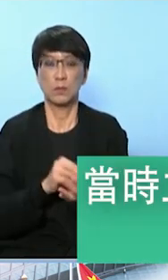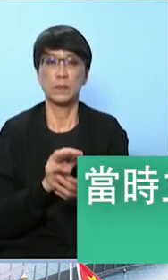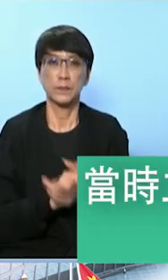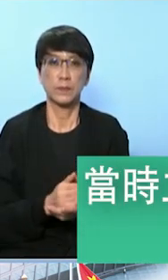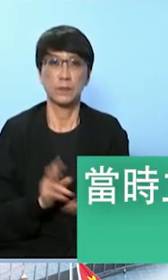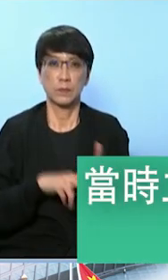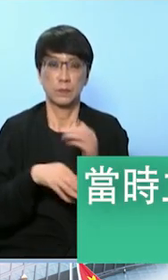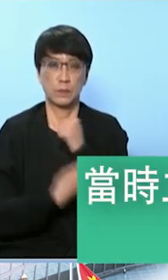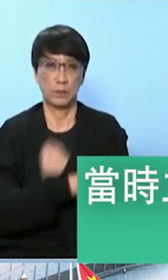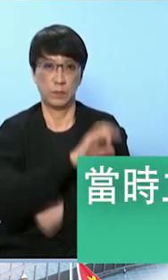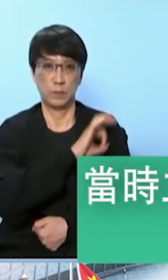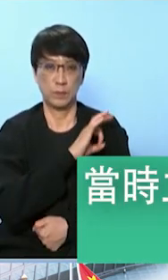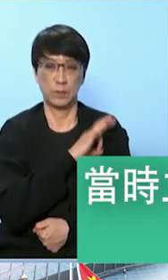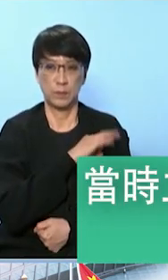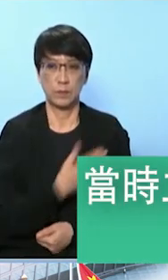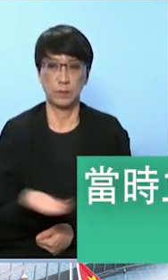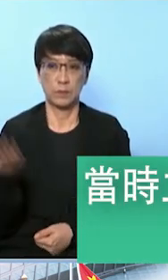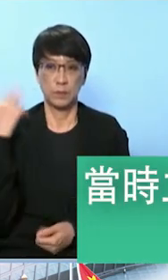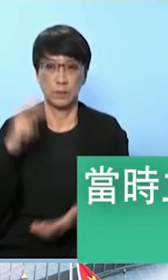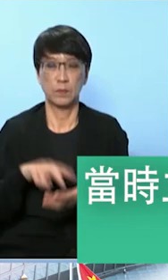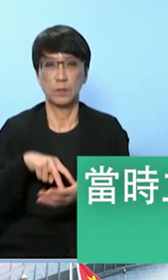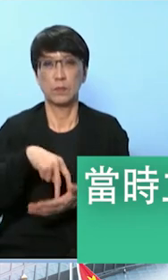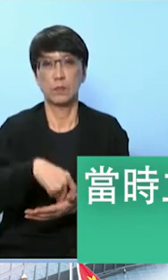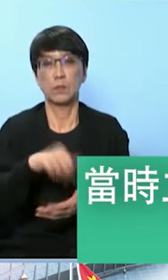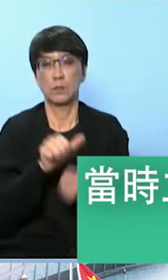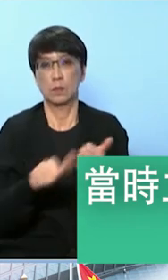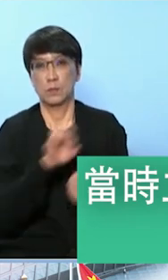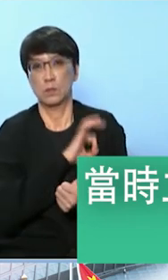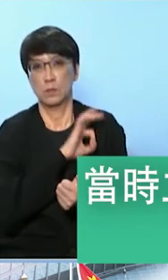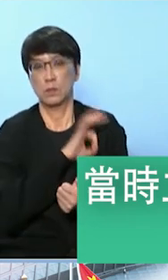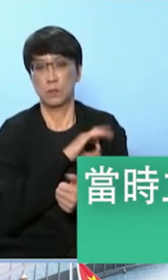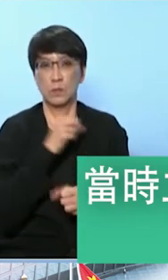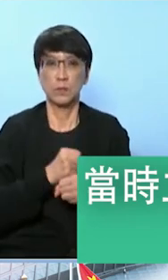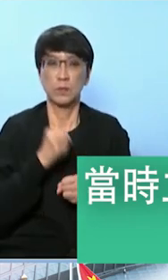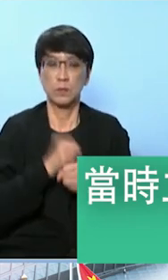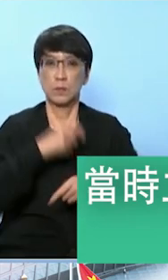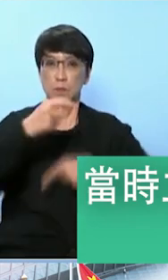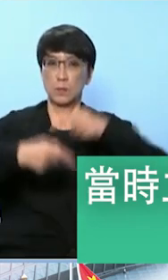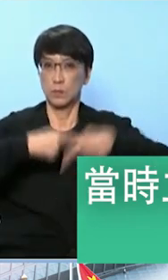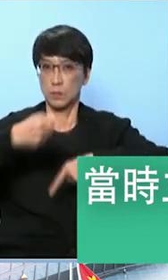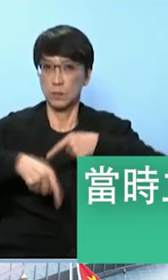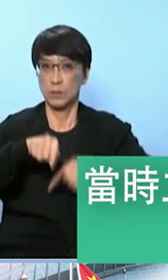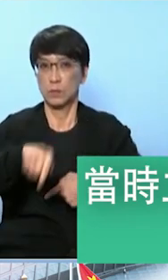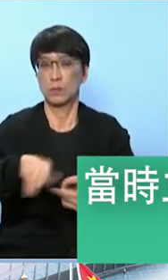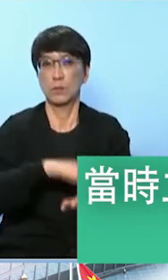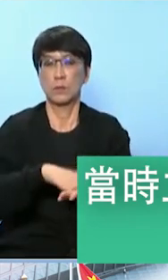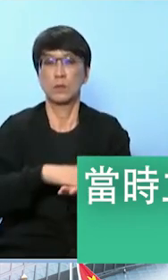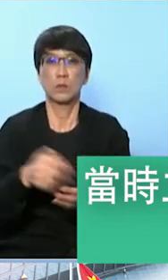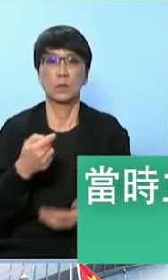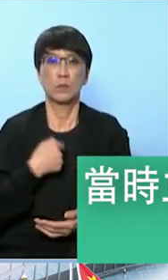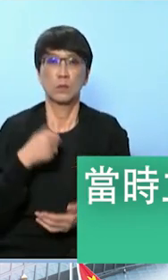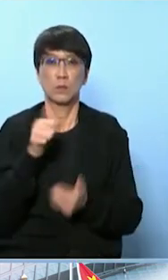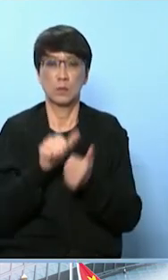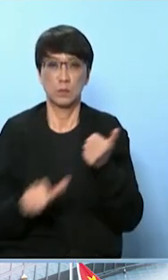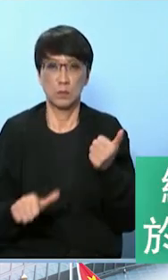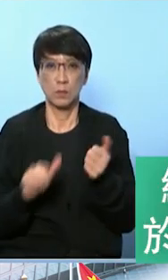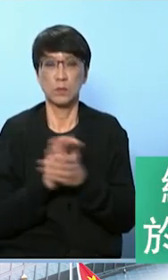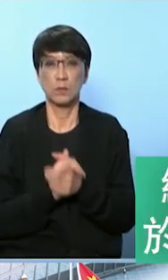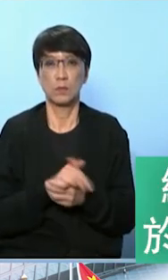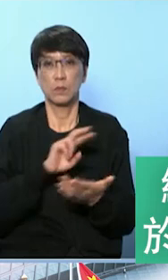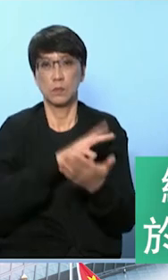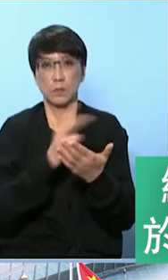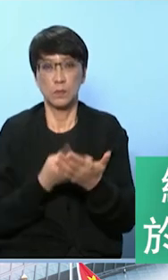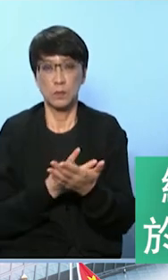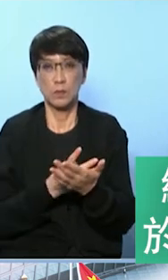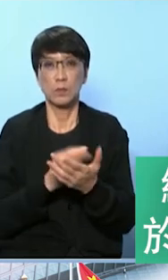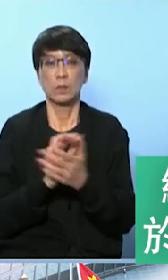當時立法會是成立了法案委員會是進行審議，本人都是委員。經修訂